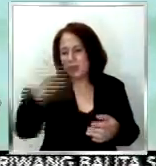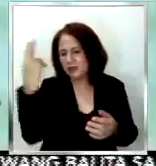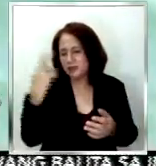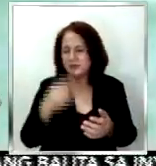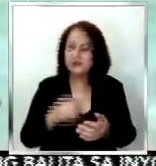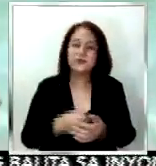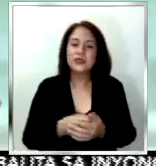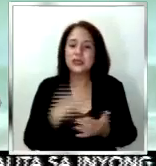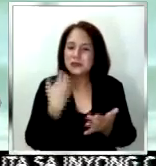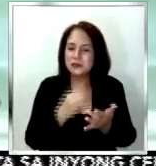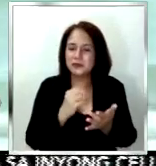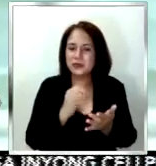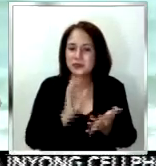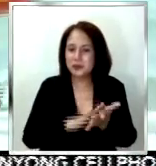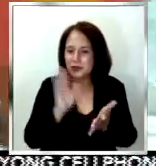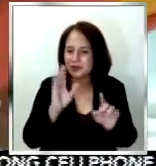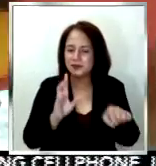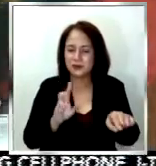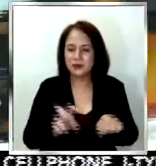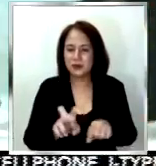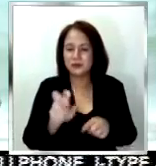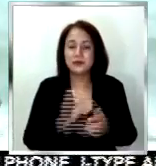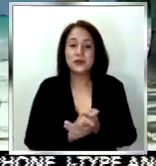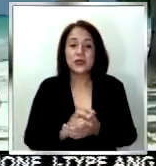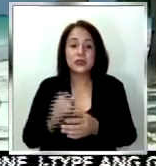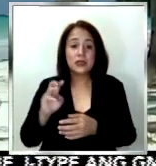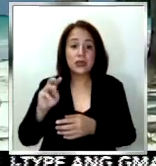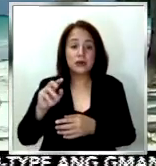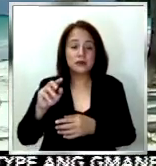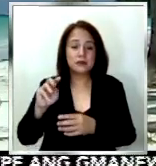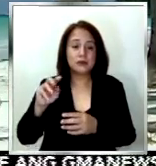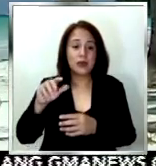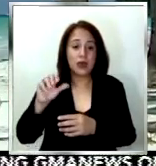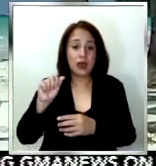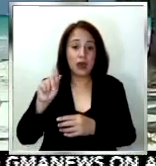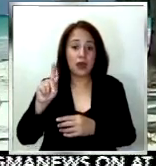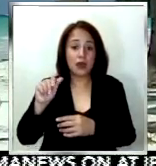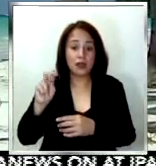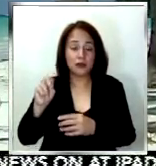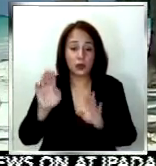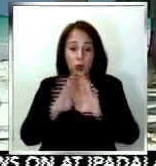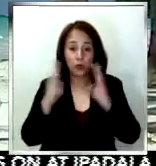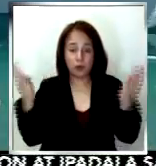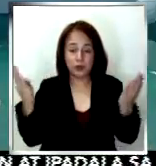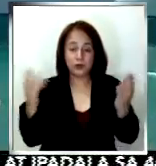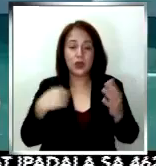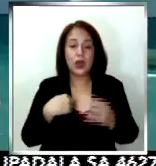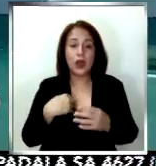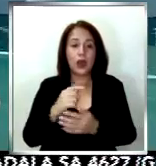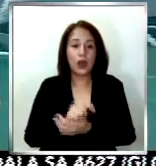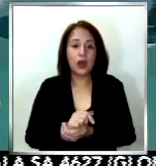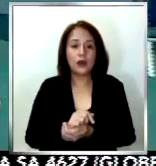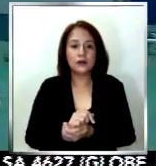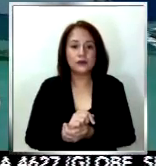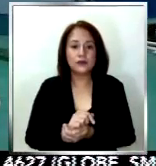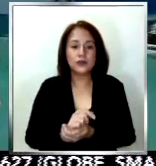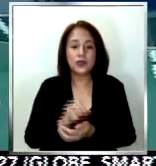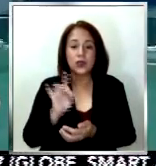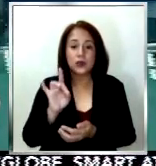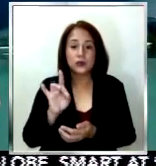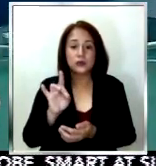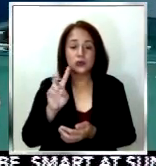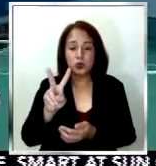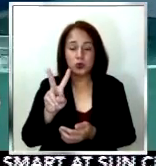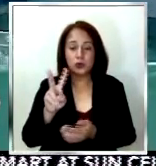money. Sa tala ng Malay Aklan, sa unang dalawang araw ng pagbubukas ng turismo, 82 turista lang ang dumating, 13 ang galing sa